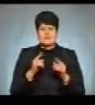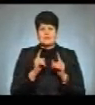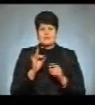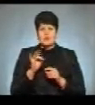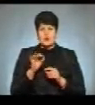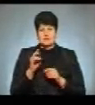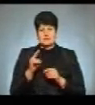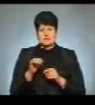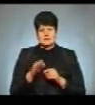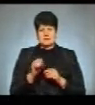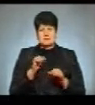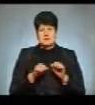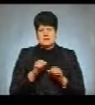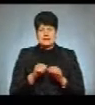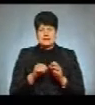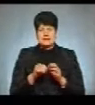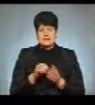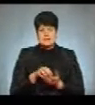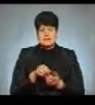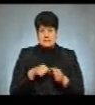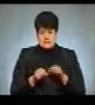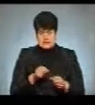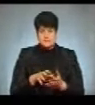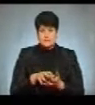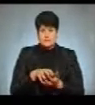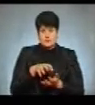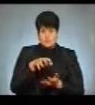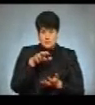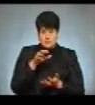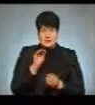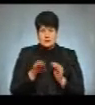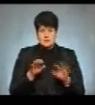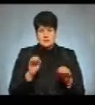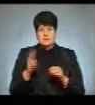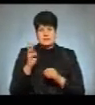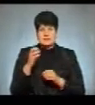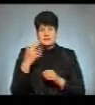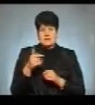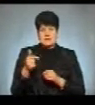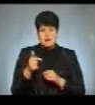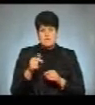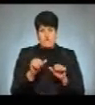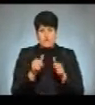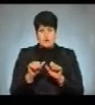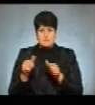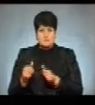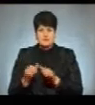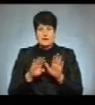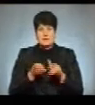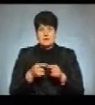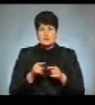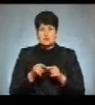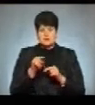родзинки. От ми замісили тісто і коли воно підійшло, ми його розважуємо в формі по 350 грам. Після цього тісто